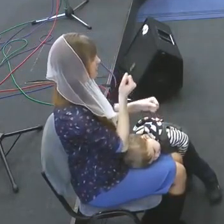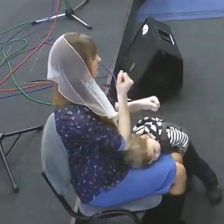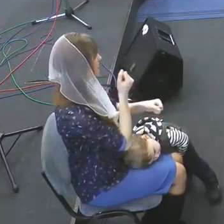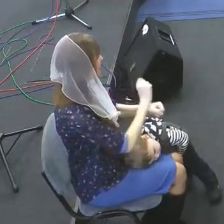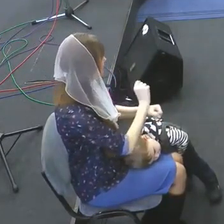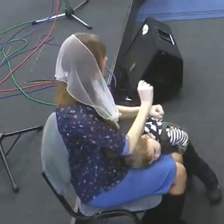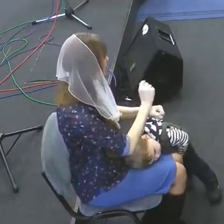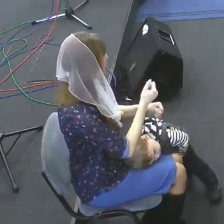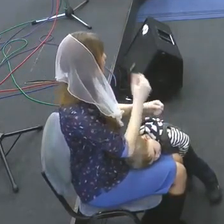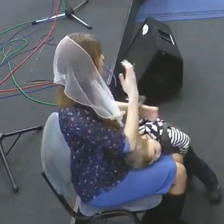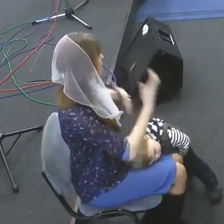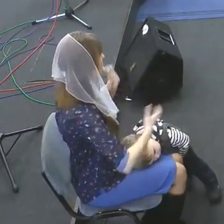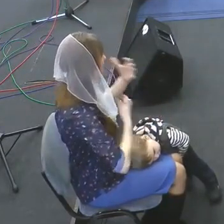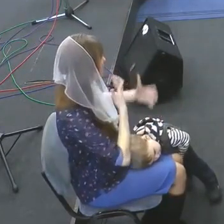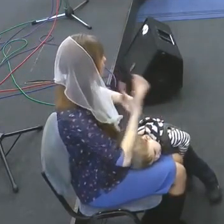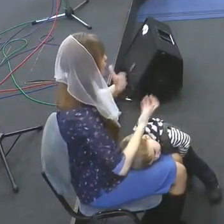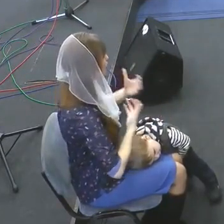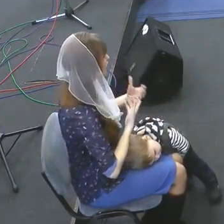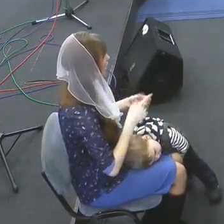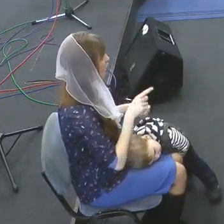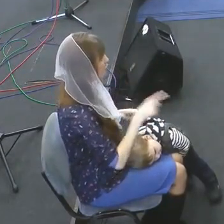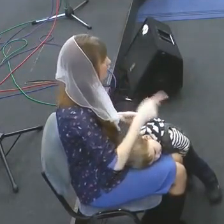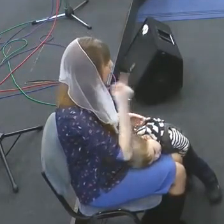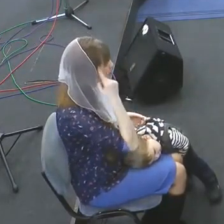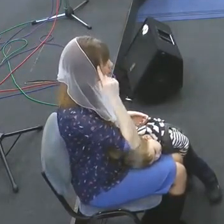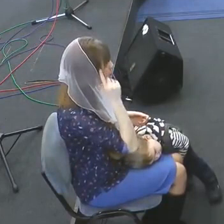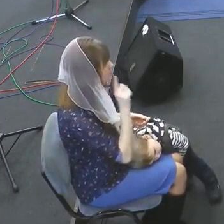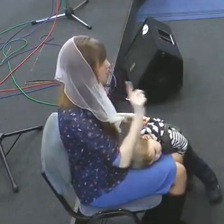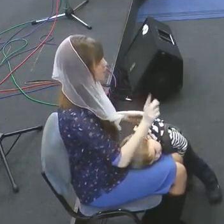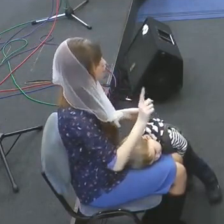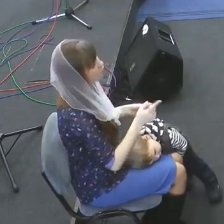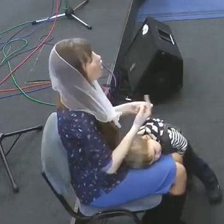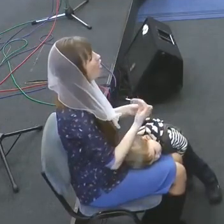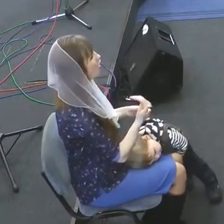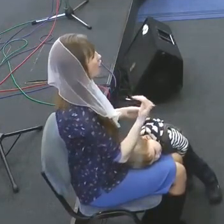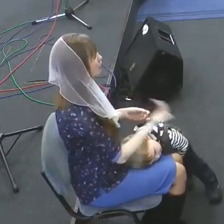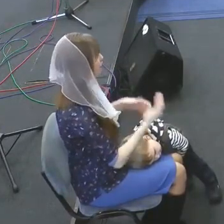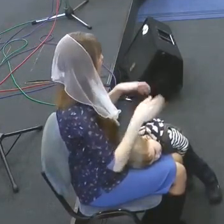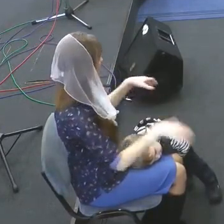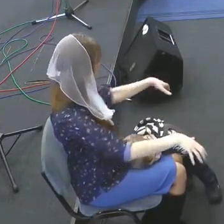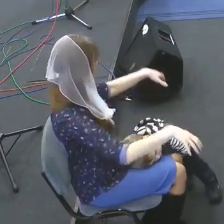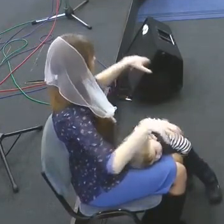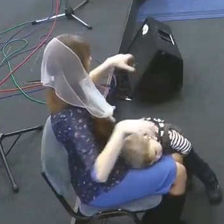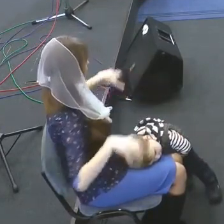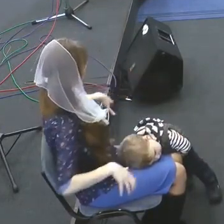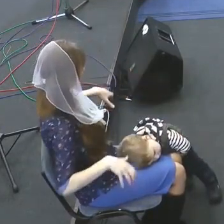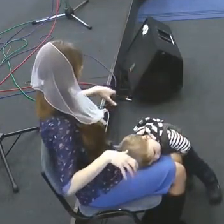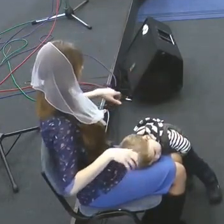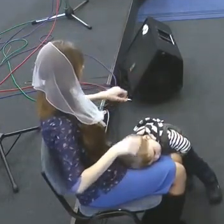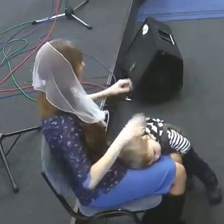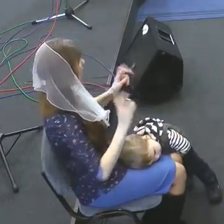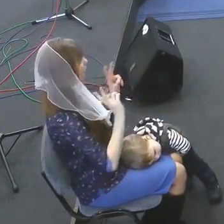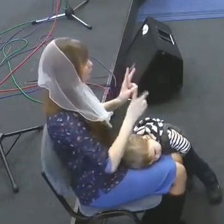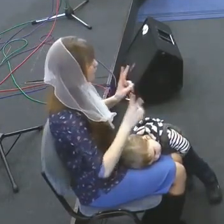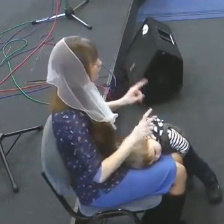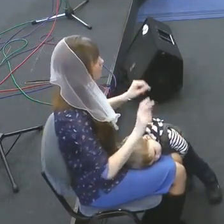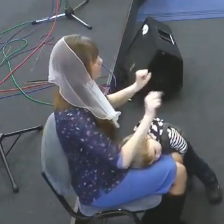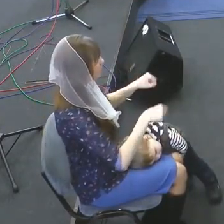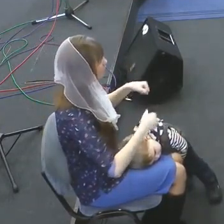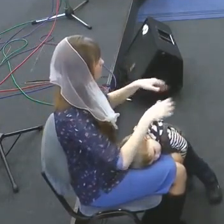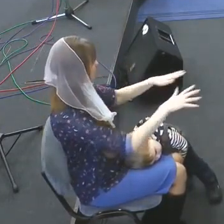дійде позіхання. На щось да позіхай. Знаєте, от хтось хоче руку свою покласти на щось. На